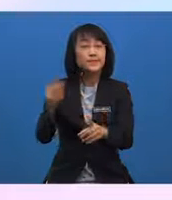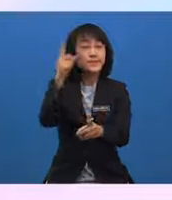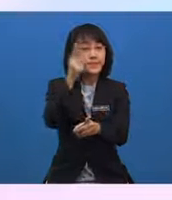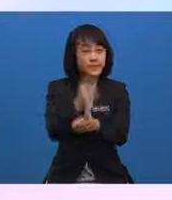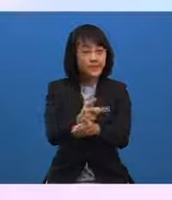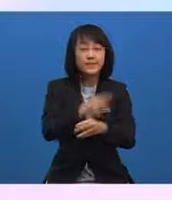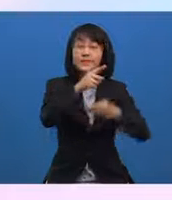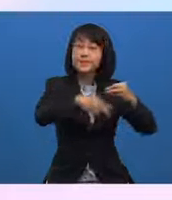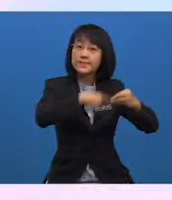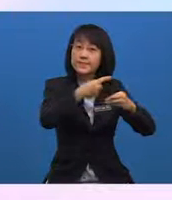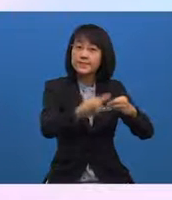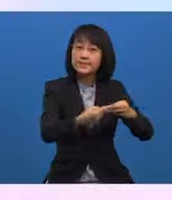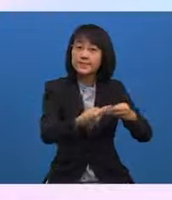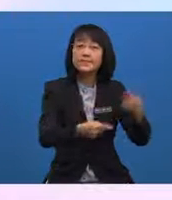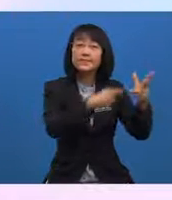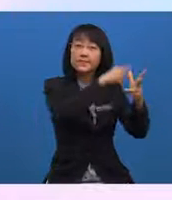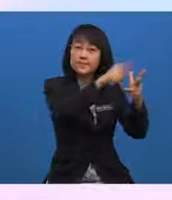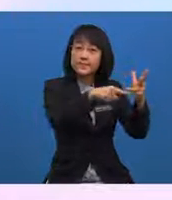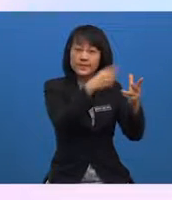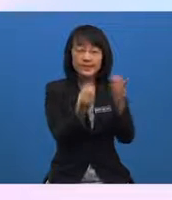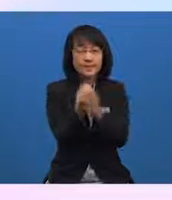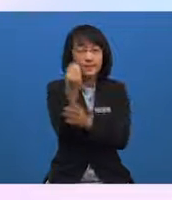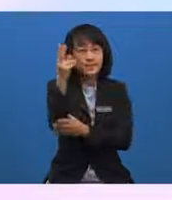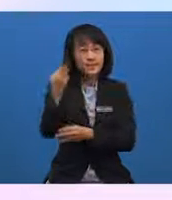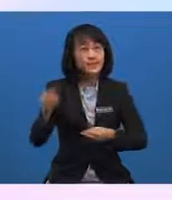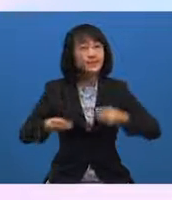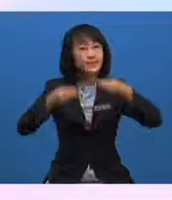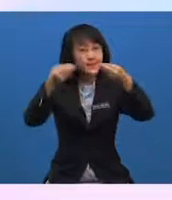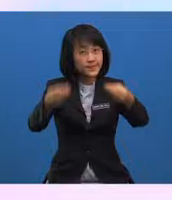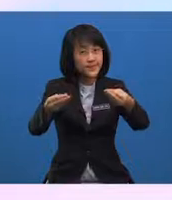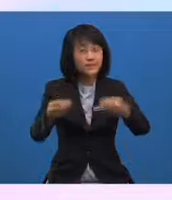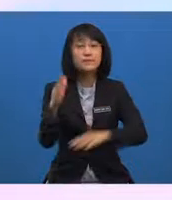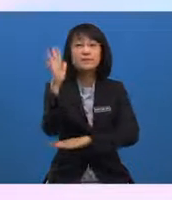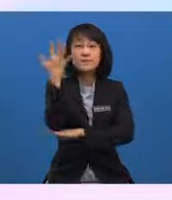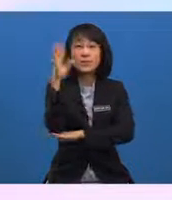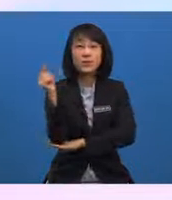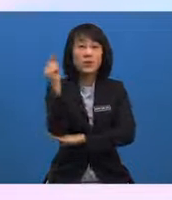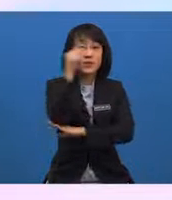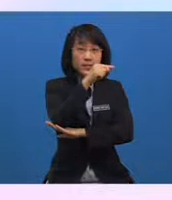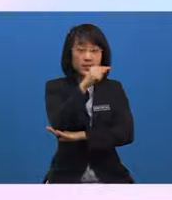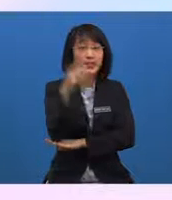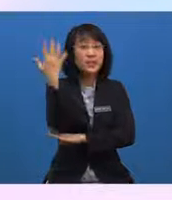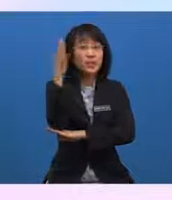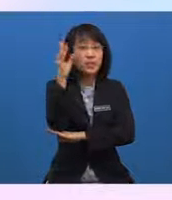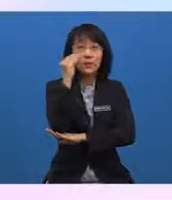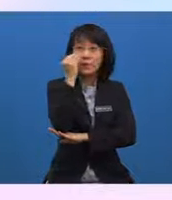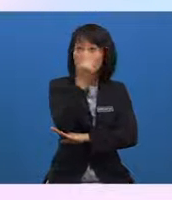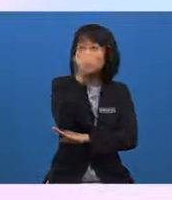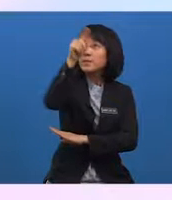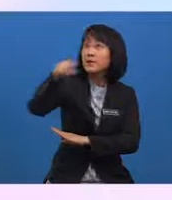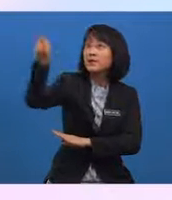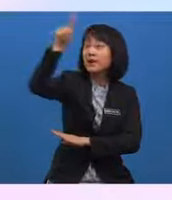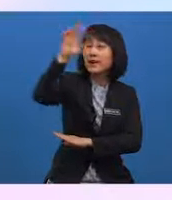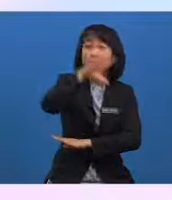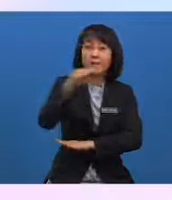berkaitan tiga tumbuhan yang diberikan, iaitu pokok cili, pokok bunga matahari dan lalang.